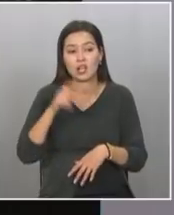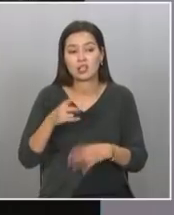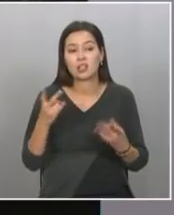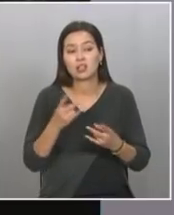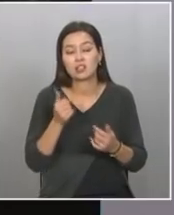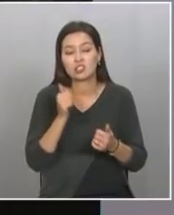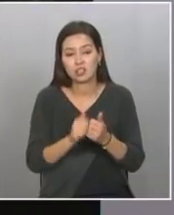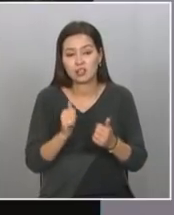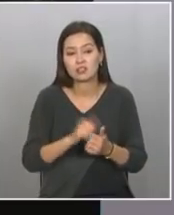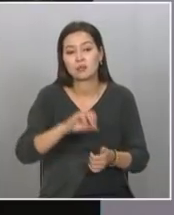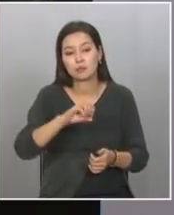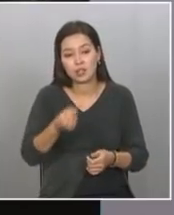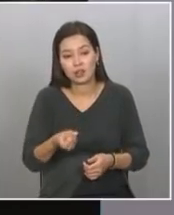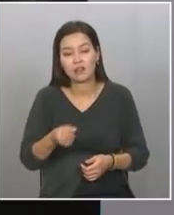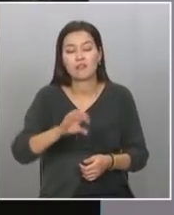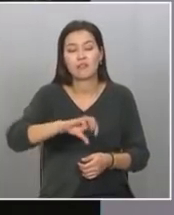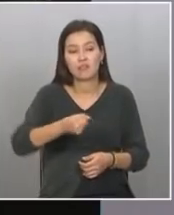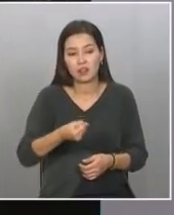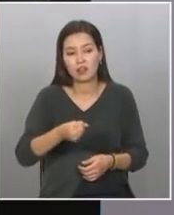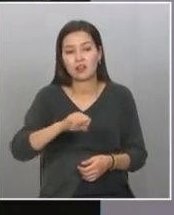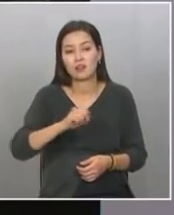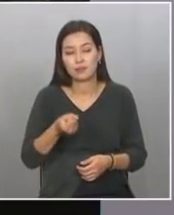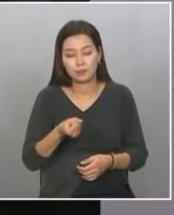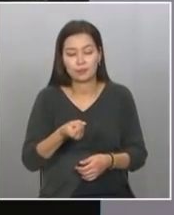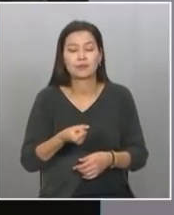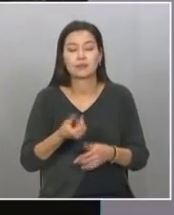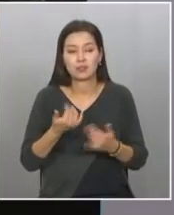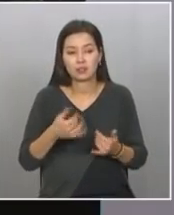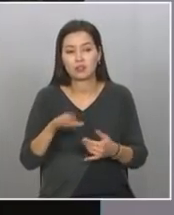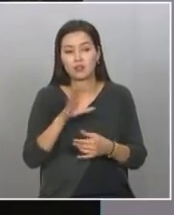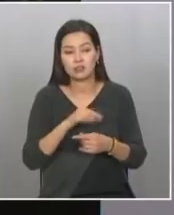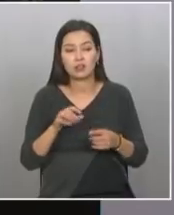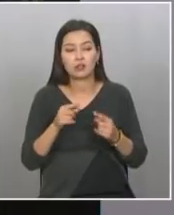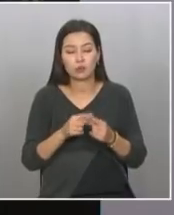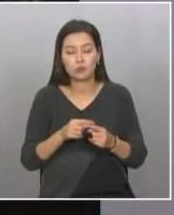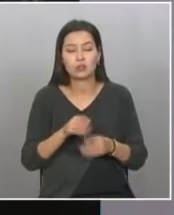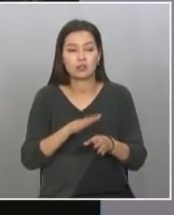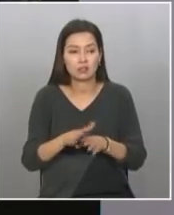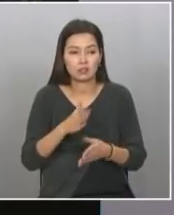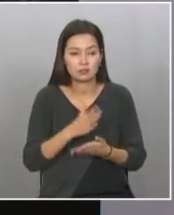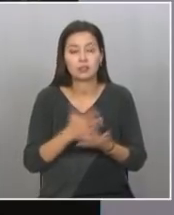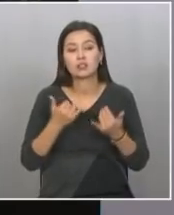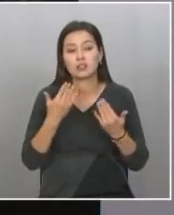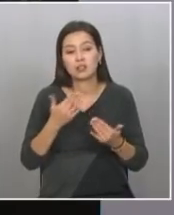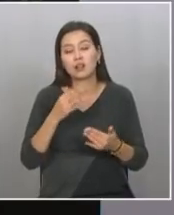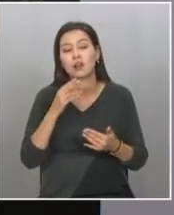часто переворачивать». То есть они были не совсем точны. А у вас какое получилось